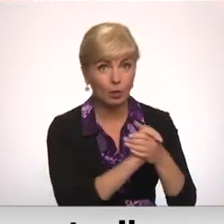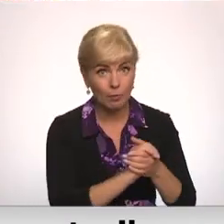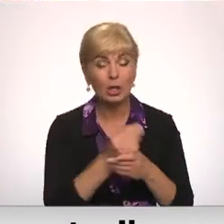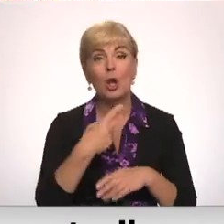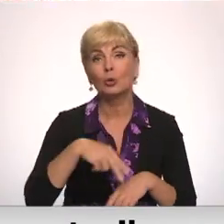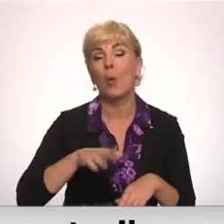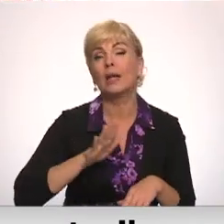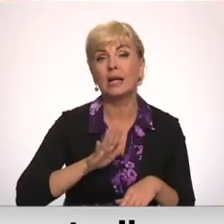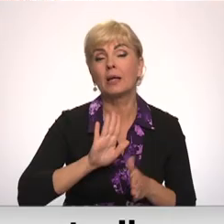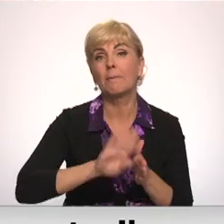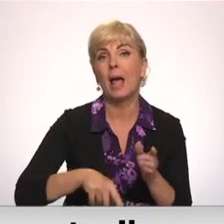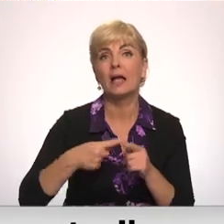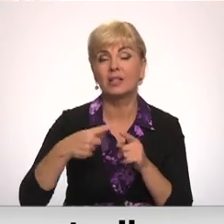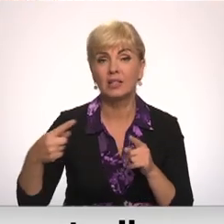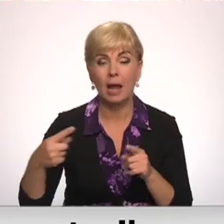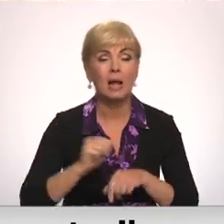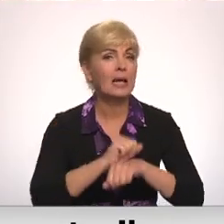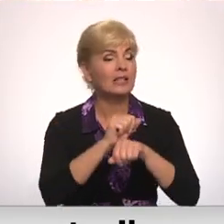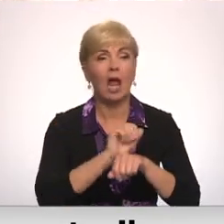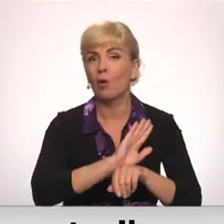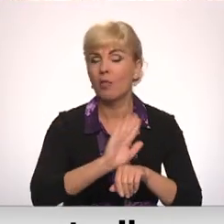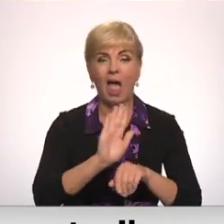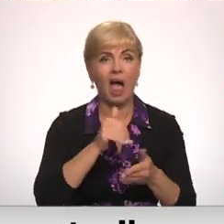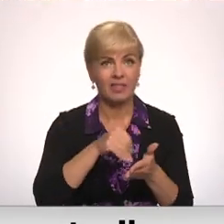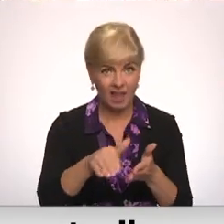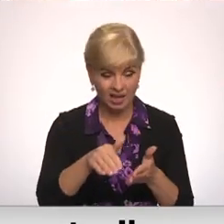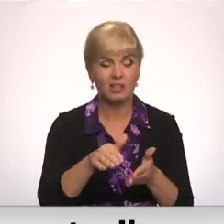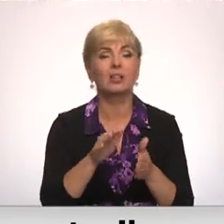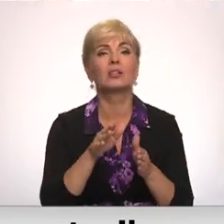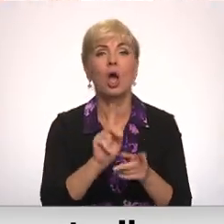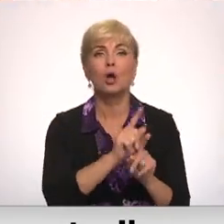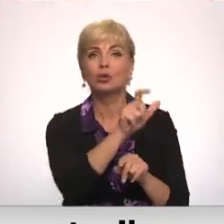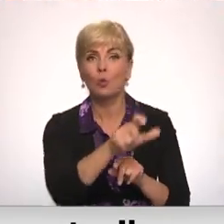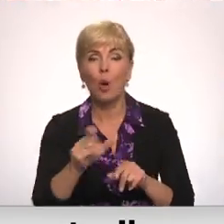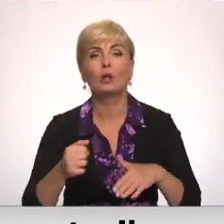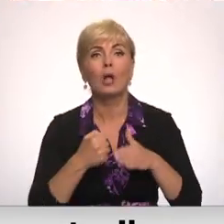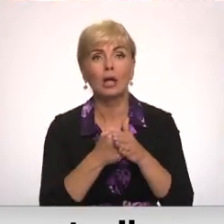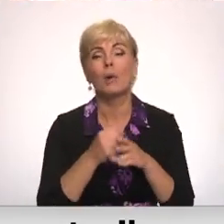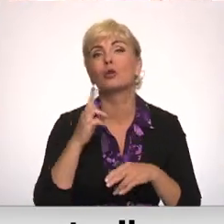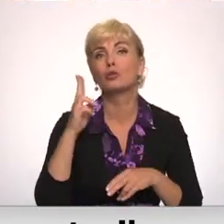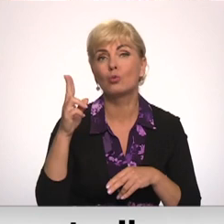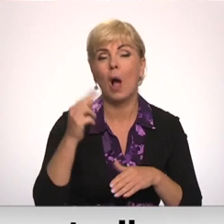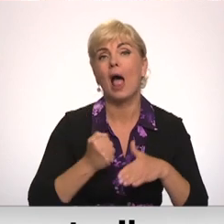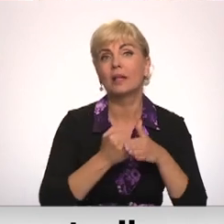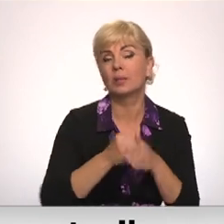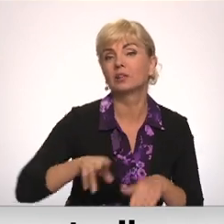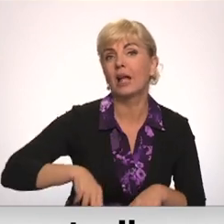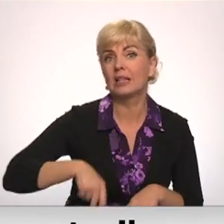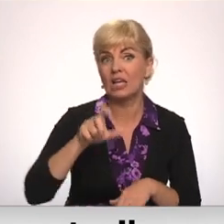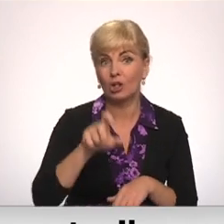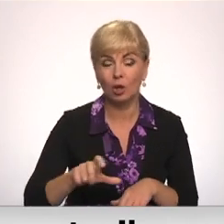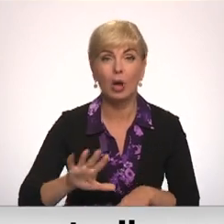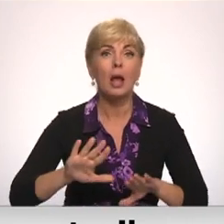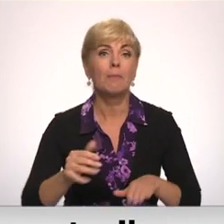ieceras par beztermiņa streiku neatteiksies. Un šādā gadījumā skolotājus atbalstīt sola arī direktori.